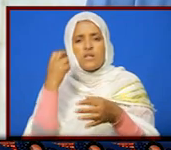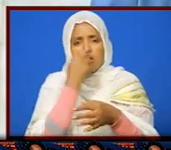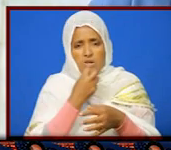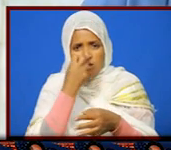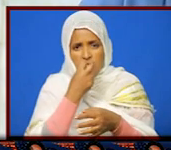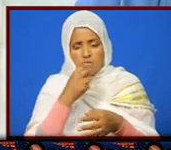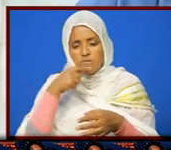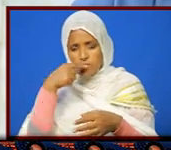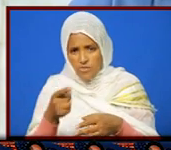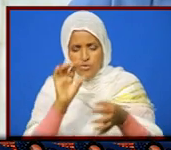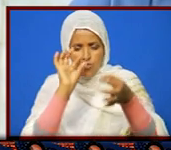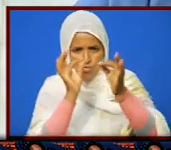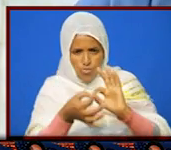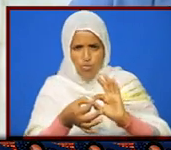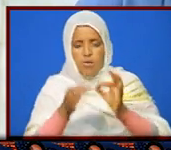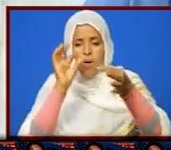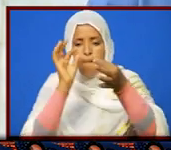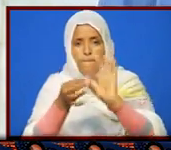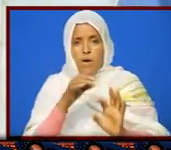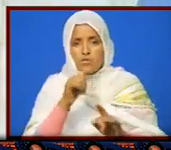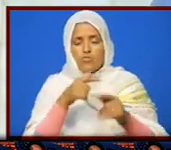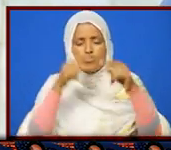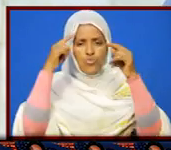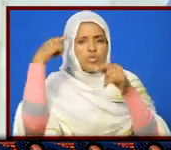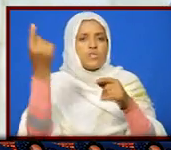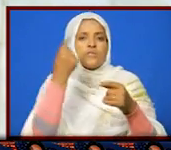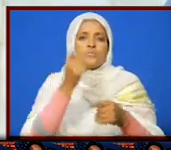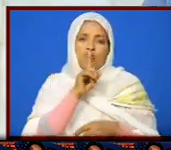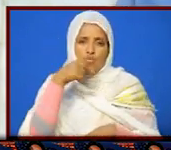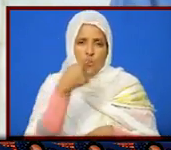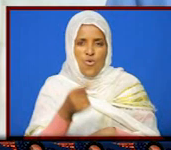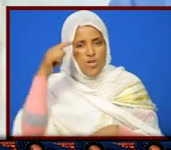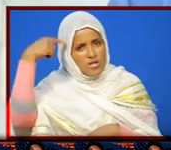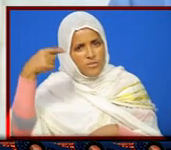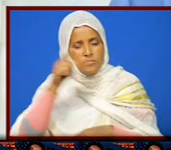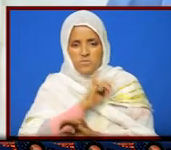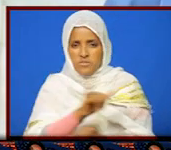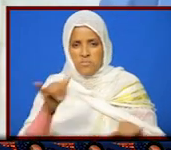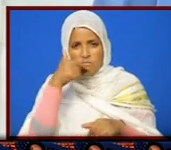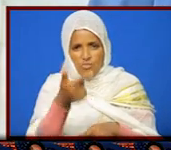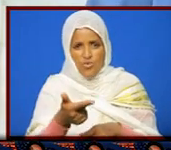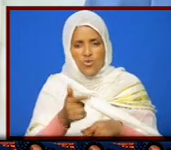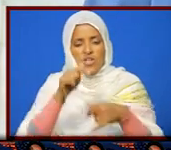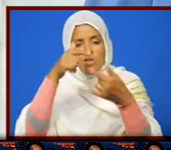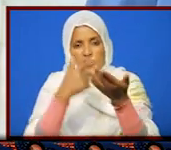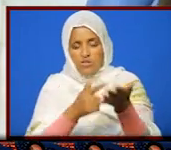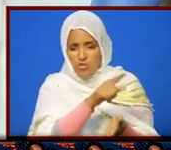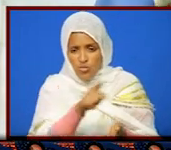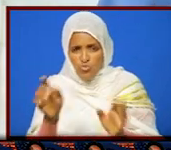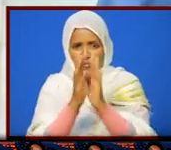ግን ይላል ልሳን የሚናገረውን ልሳን ይተርጉም፣ ባይተረጉም እሱ እብድ ነው ይለዋል። ባይተረጉም ይተርጉም